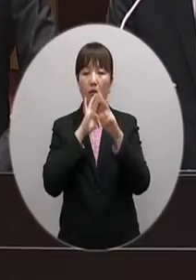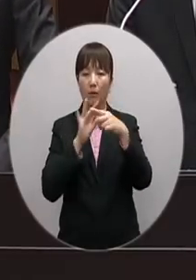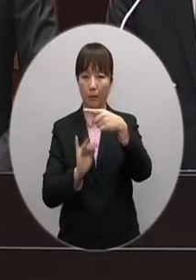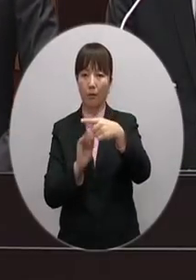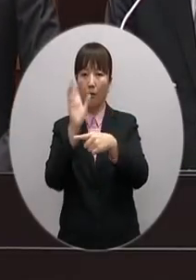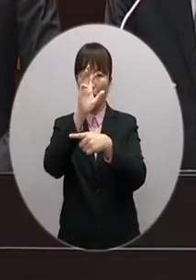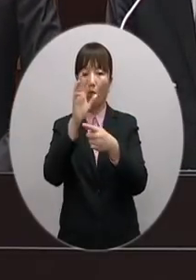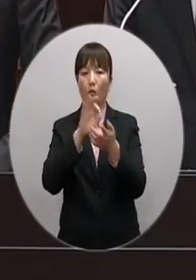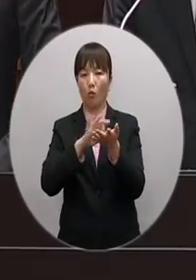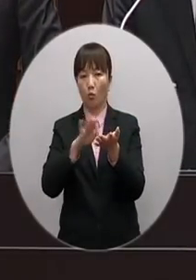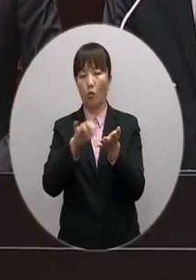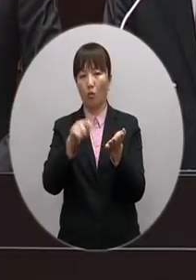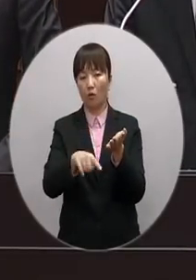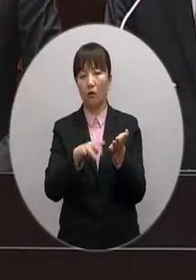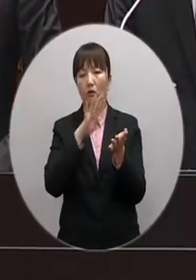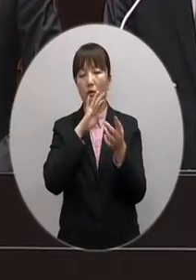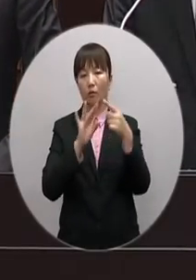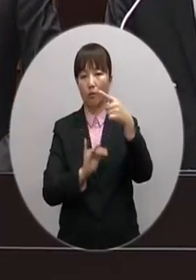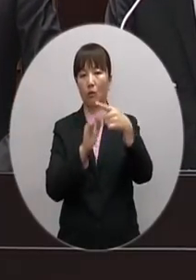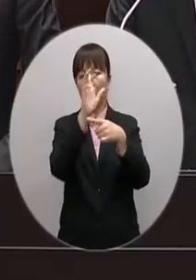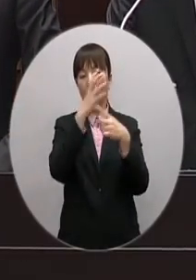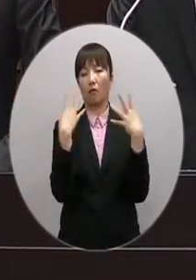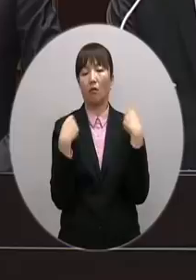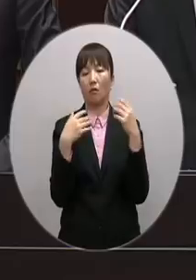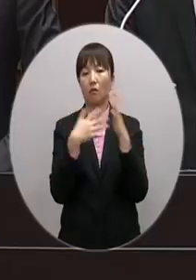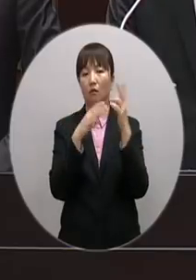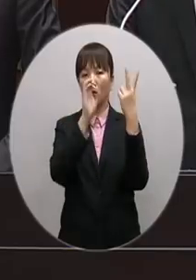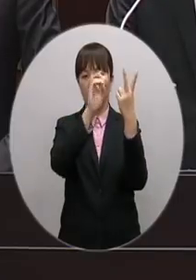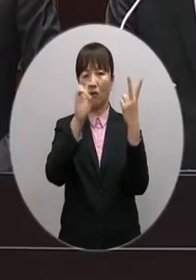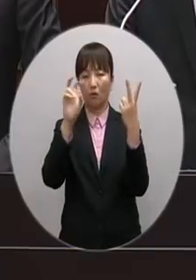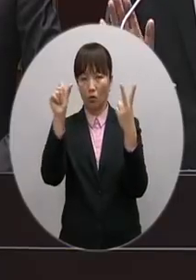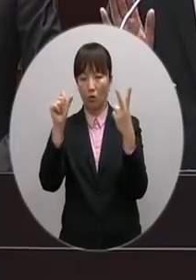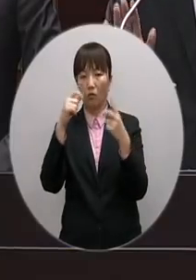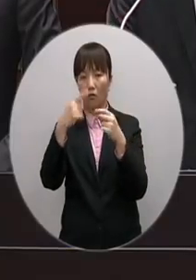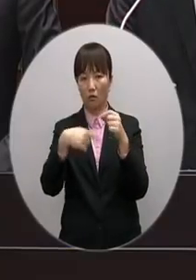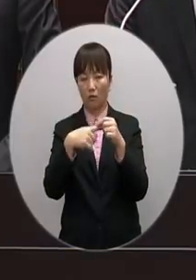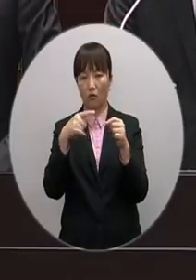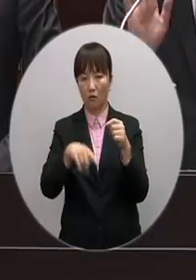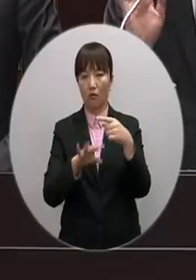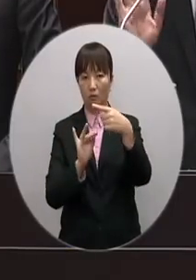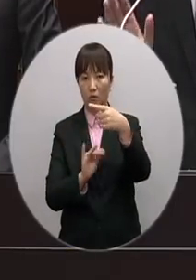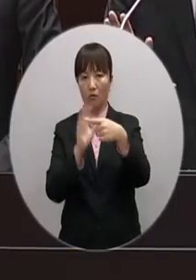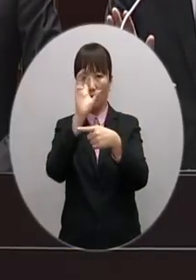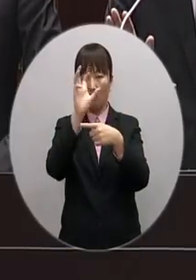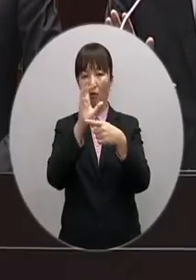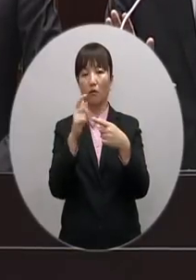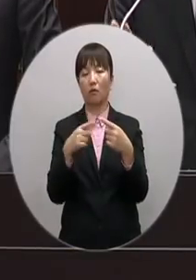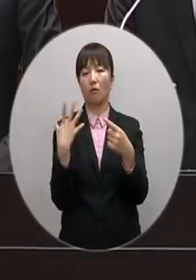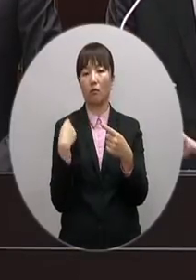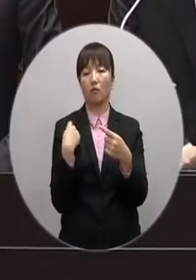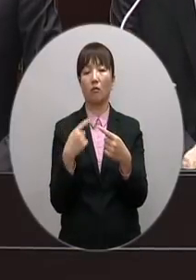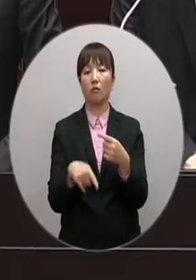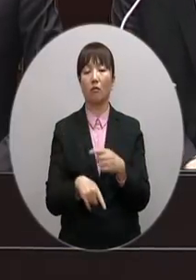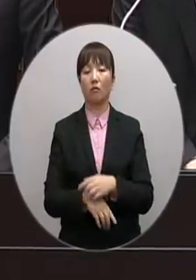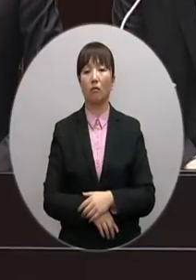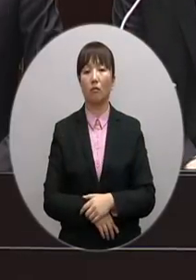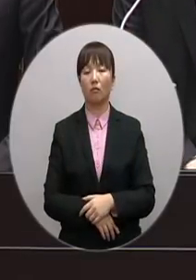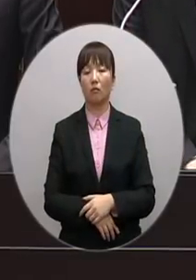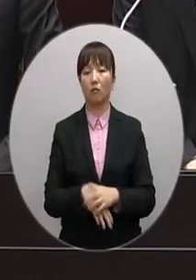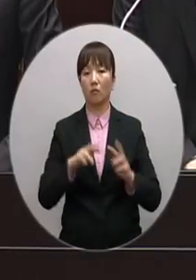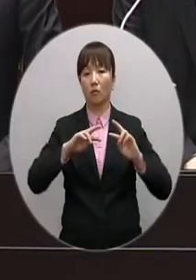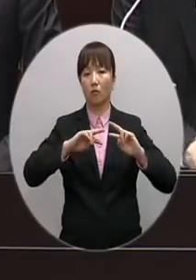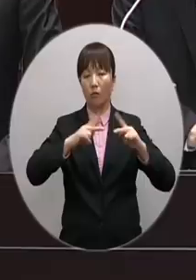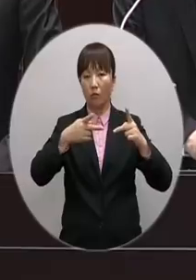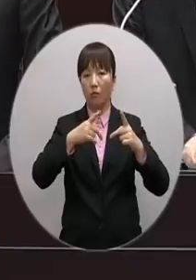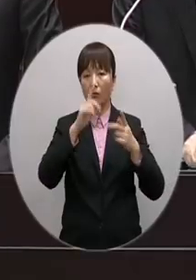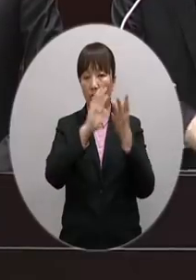80%的，那这个比例是没有改变。在2025的时候，火力发电这个80%的比例是没有改变。那改变